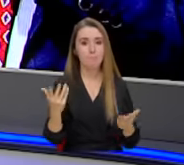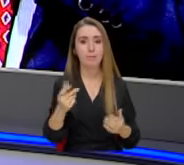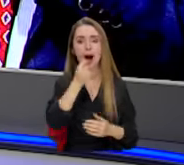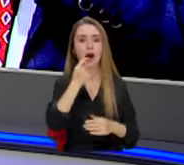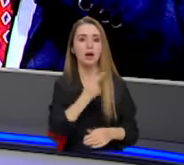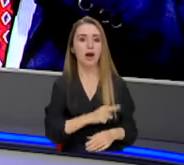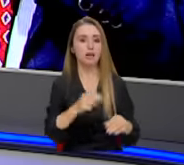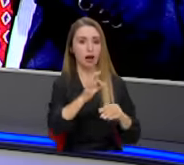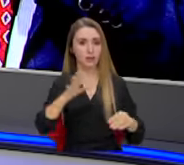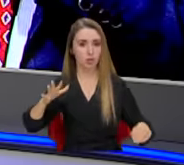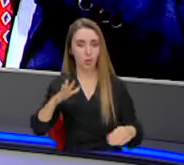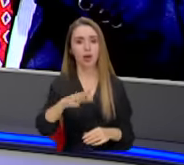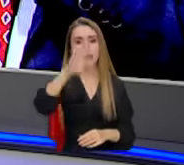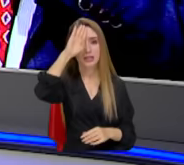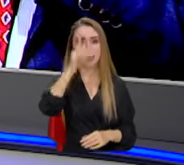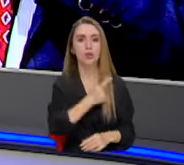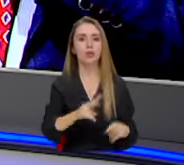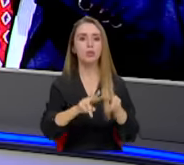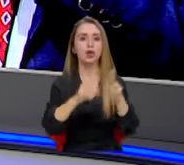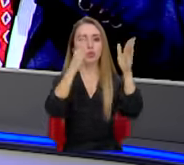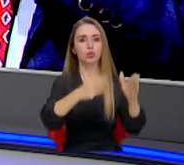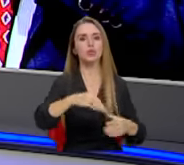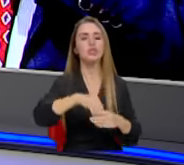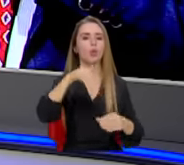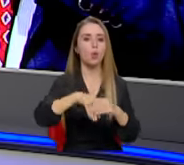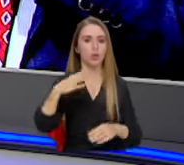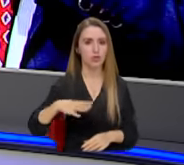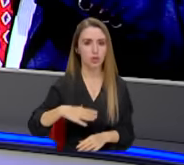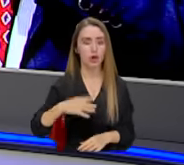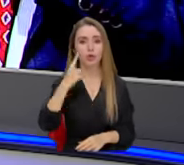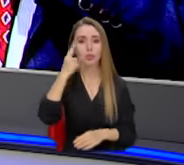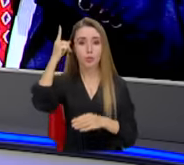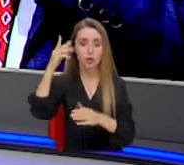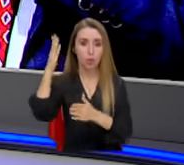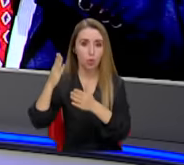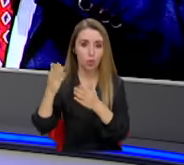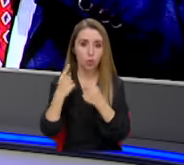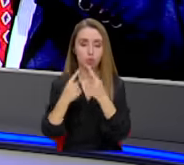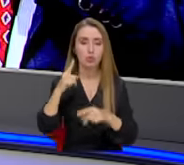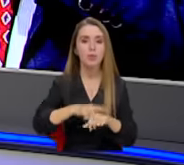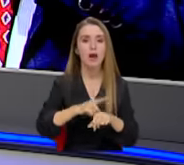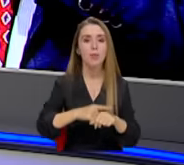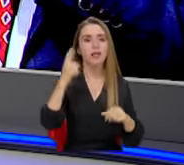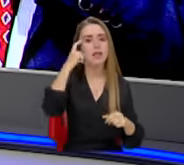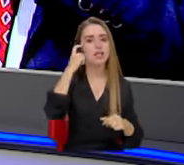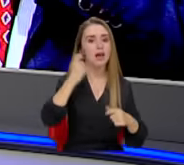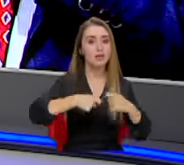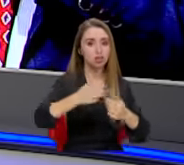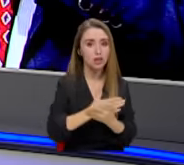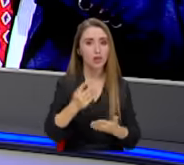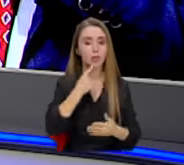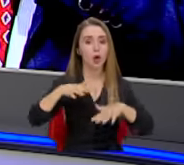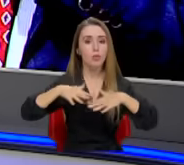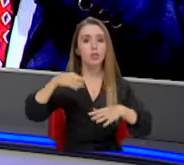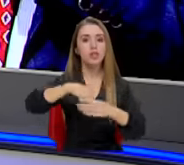adayı Turgut Altınok hem de İstanbul adayı Murat Kurum için oy istedi. Erdoğan konuşurken İsrail'le devam eden ticareti protesto etmek